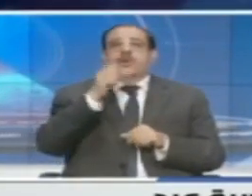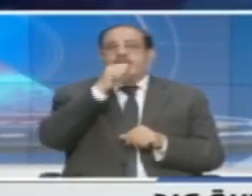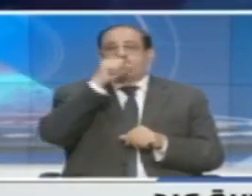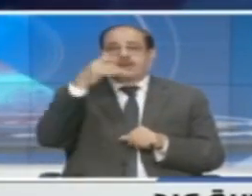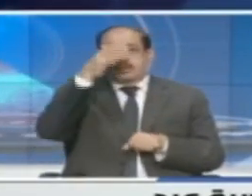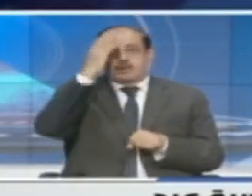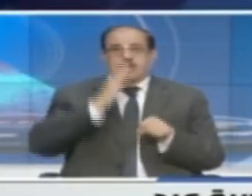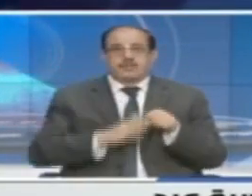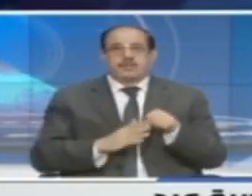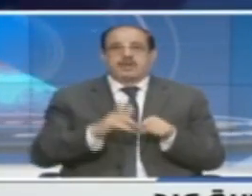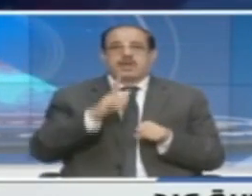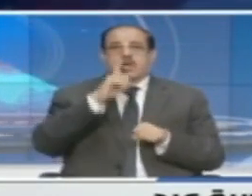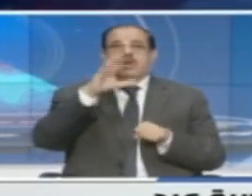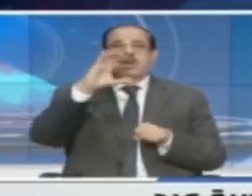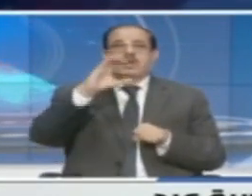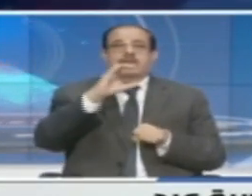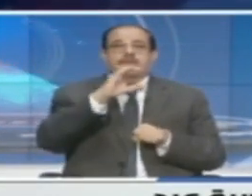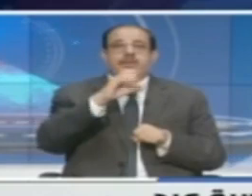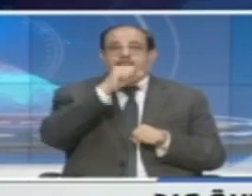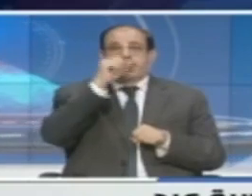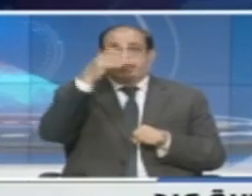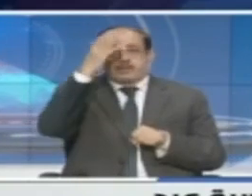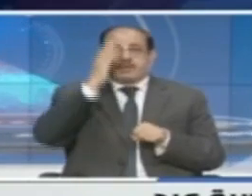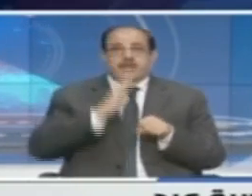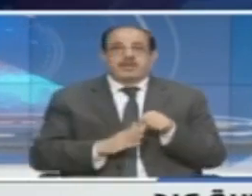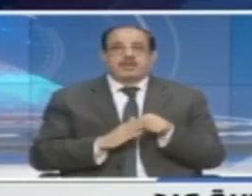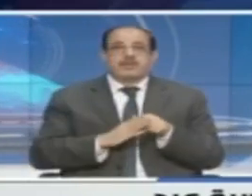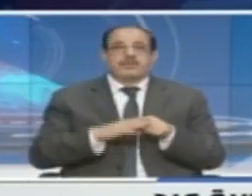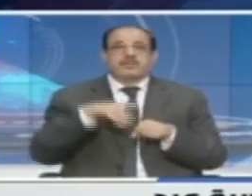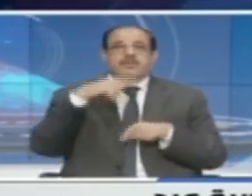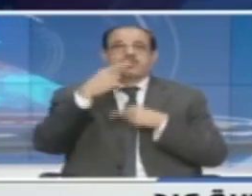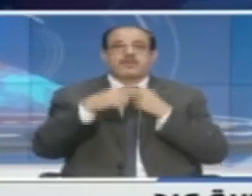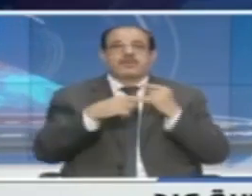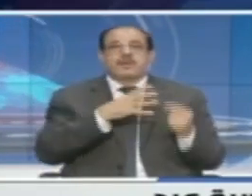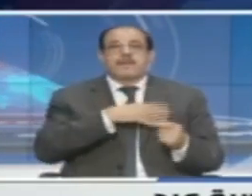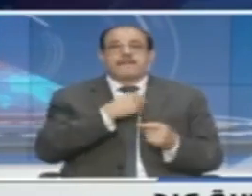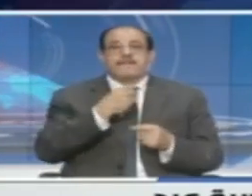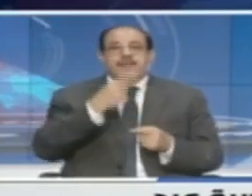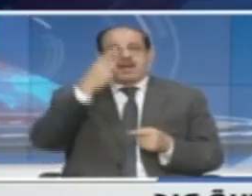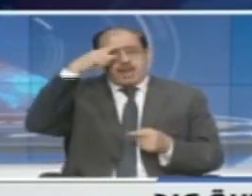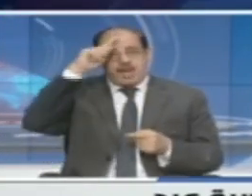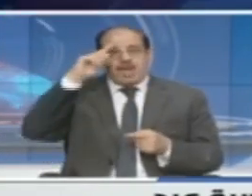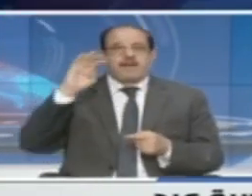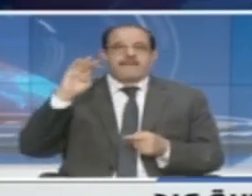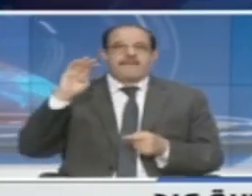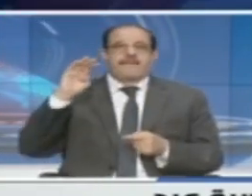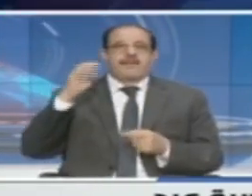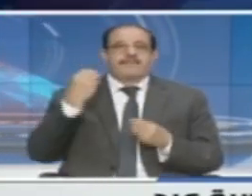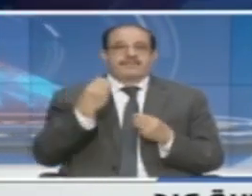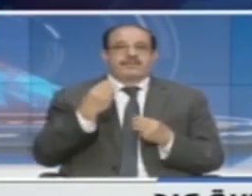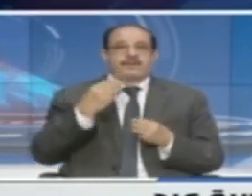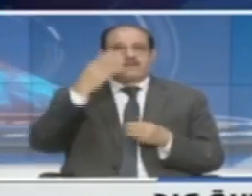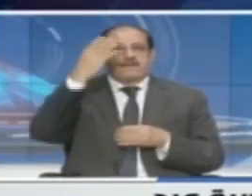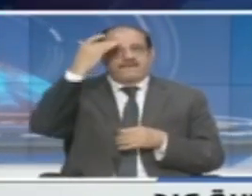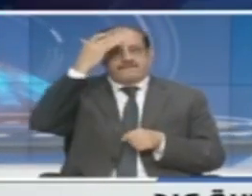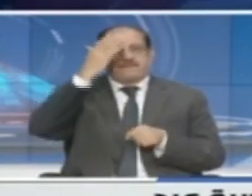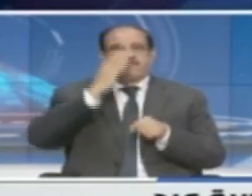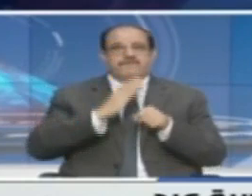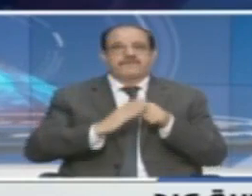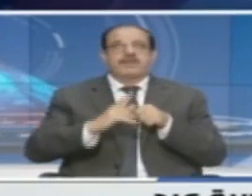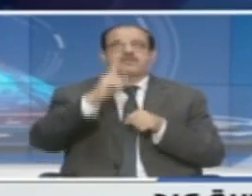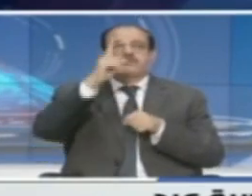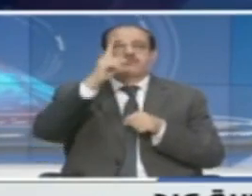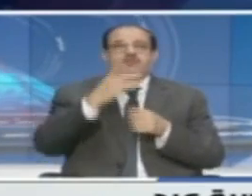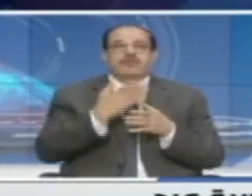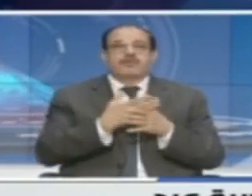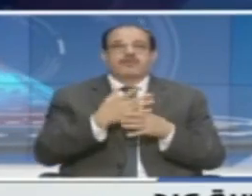الإسلامية بعيد الأضحى المبارك. وقال الرئيس إن عيد الأضحى المبارك يؤصل لمعان جليلة، وهي الفداء والتضحية